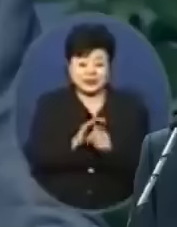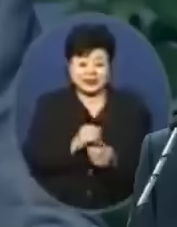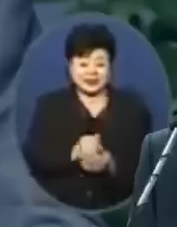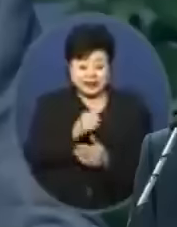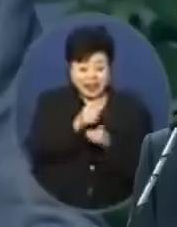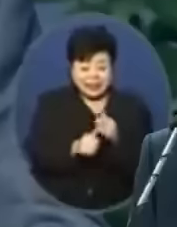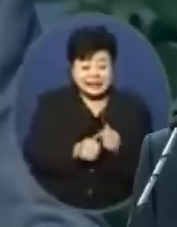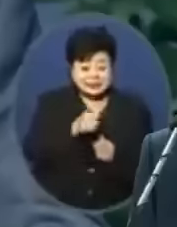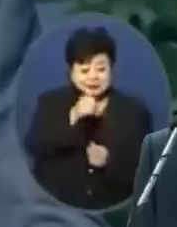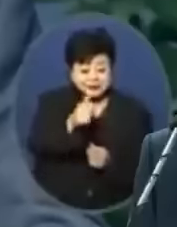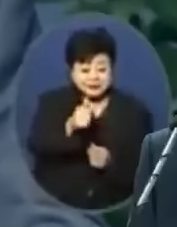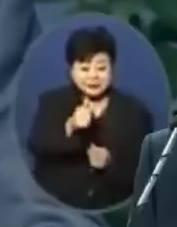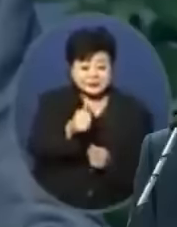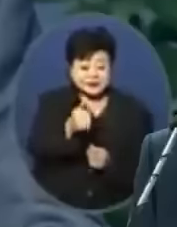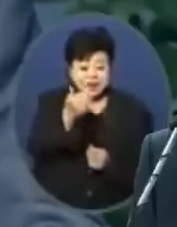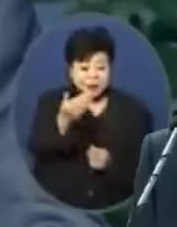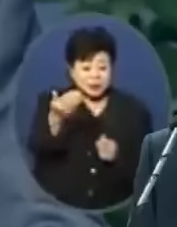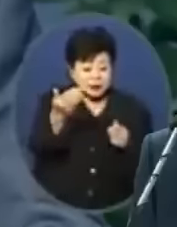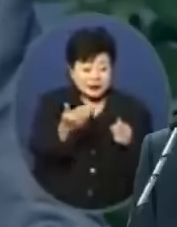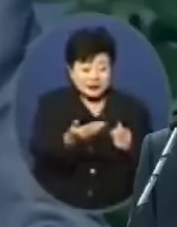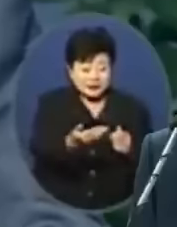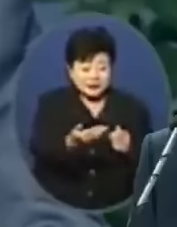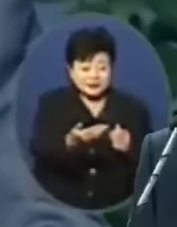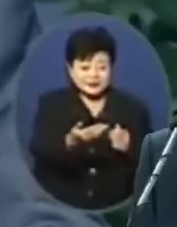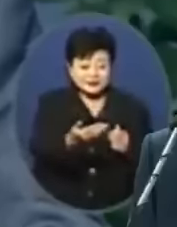그런데 하나님을 여러분께서